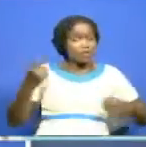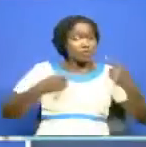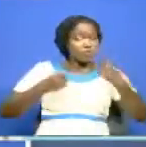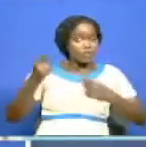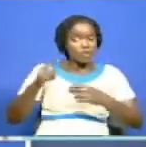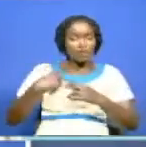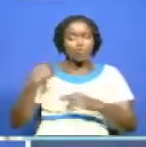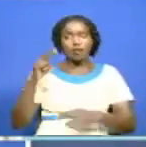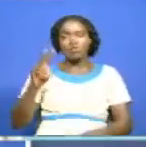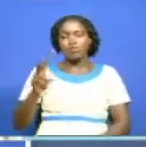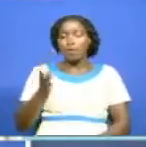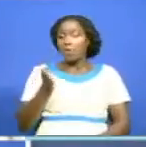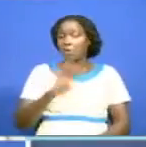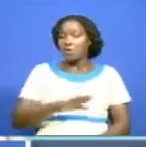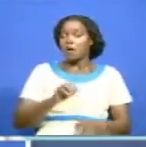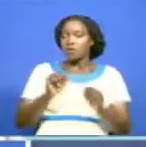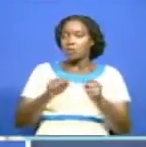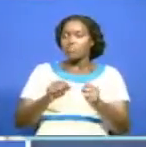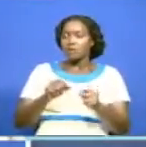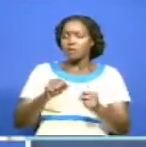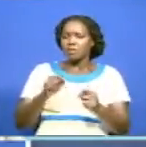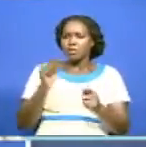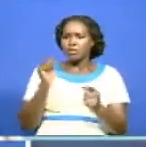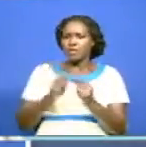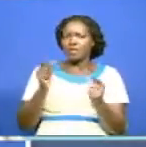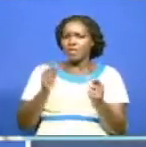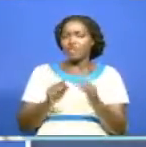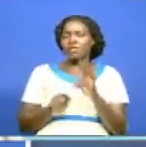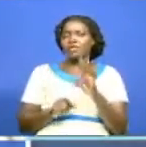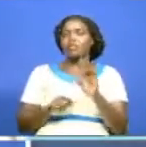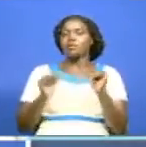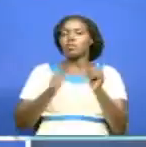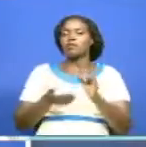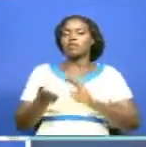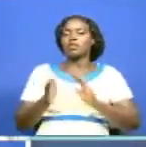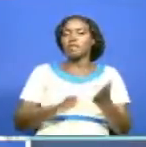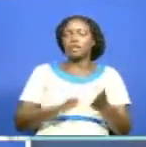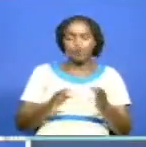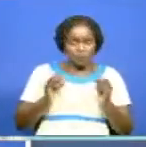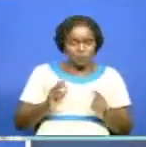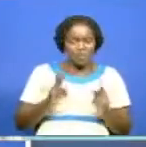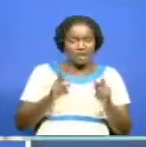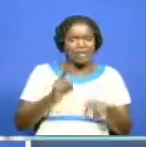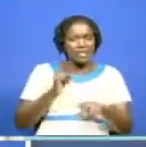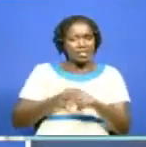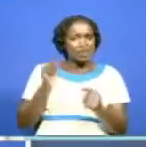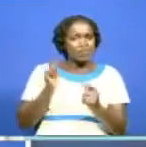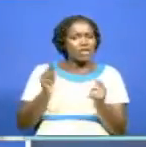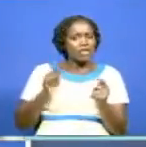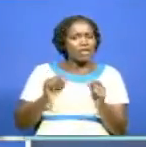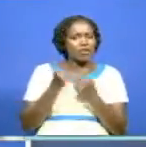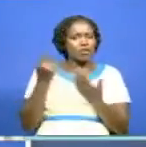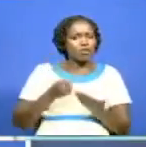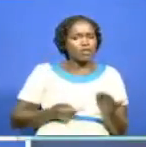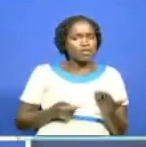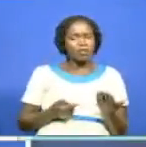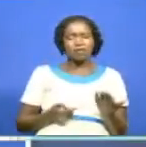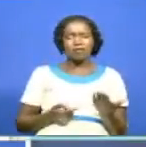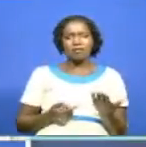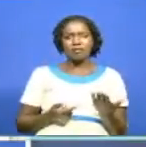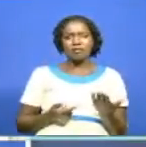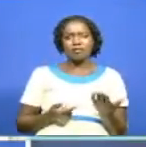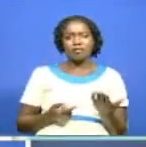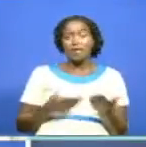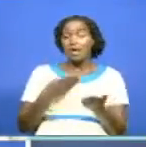waweza rudi lakini utakuwa umeumia. Na tatu, waweza kufa. Unapoumia, nini itafanyika basi? Kuna